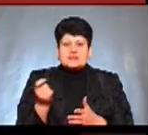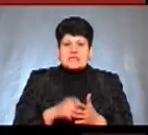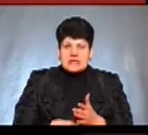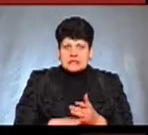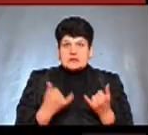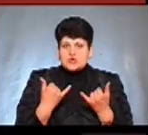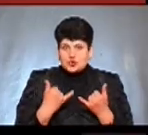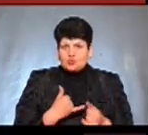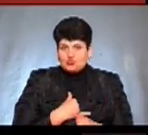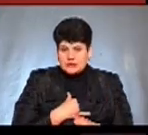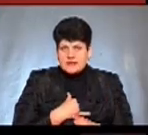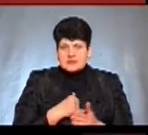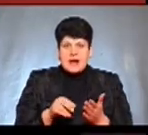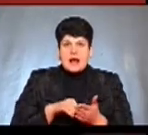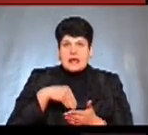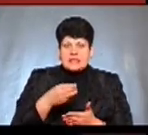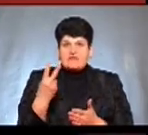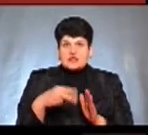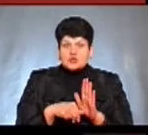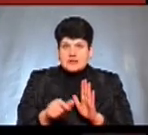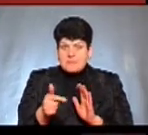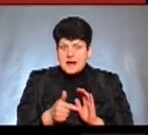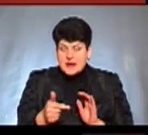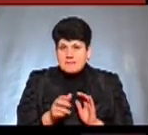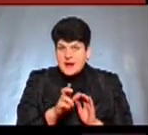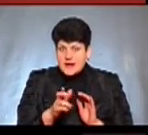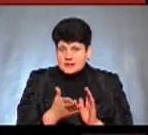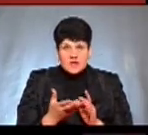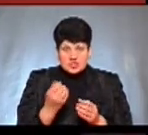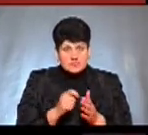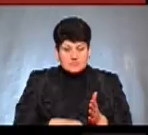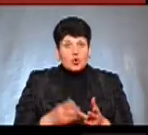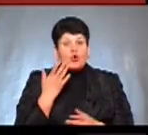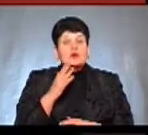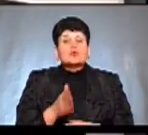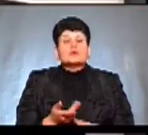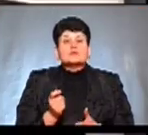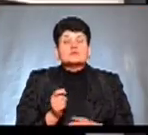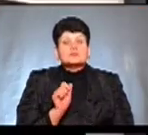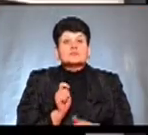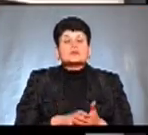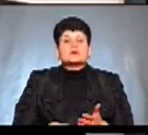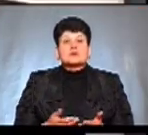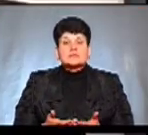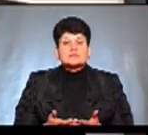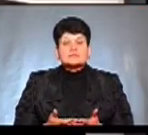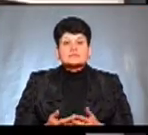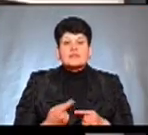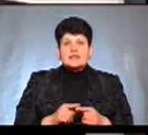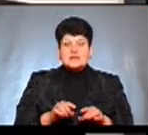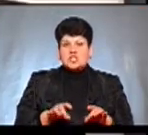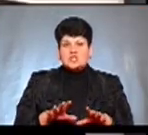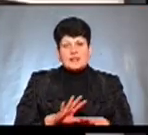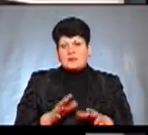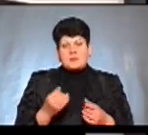Сьогодні вже в нас на календарі 26 березня, сьогодні він ще не перекритий. Коли його таки перекриють і за ким остаточне рішення? Такі рішення не